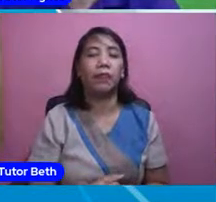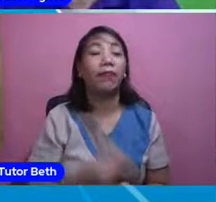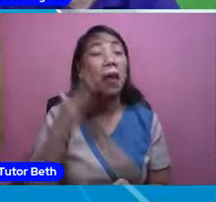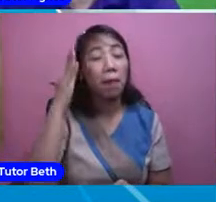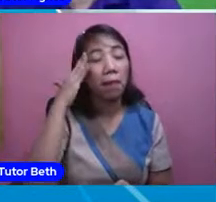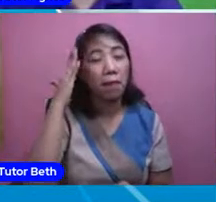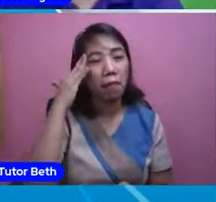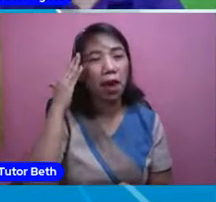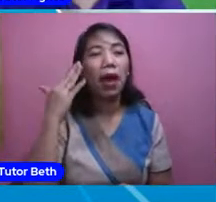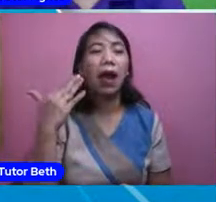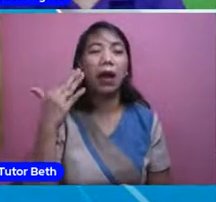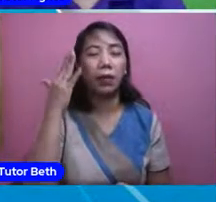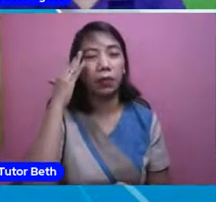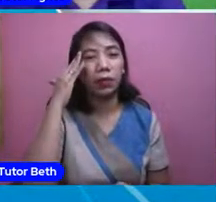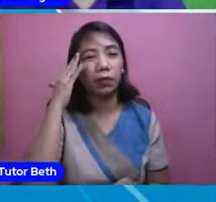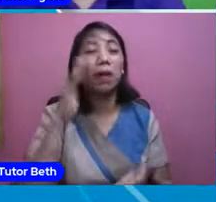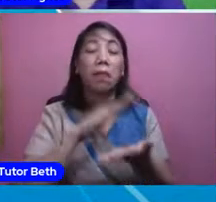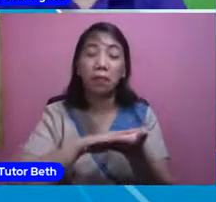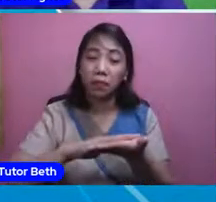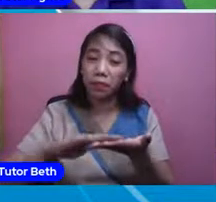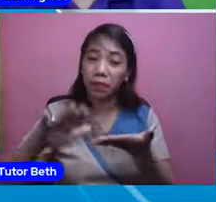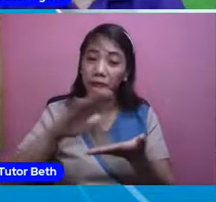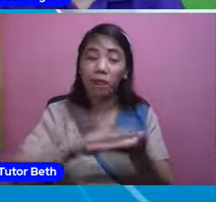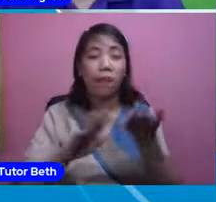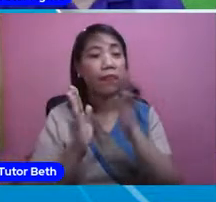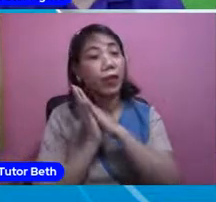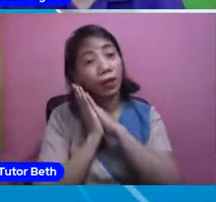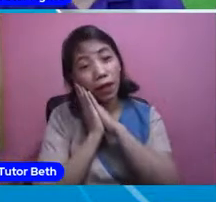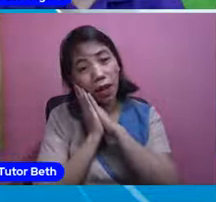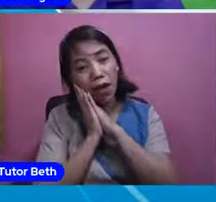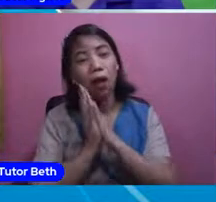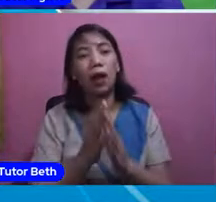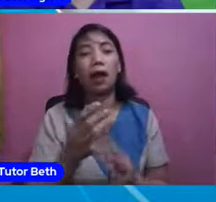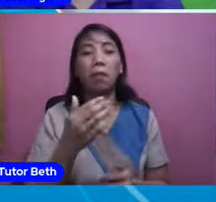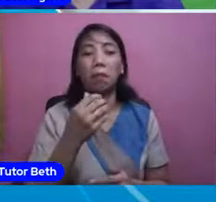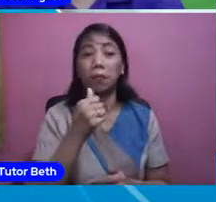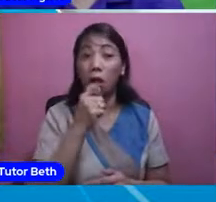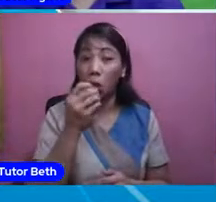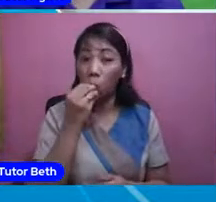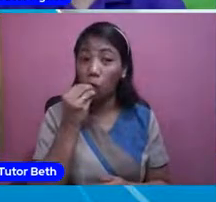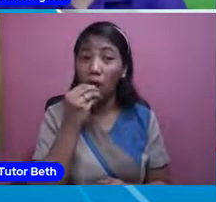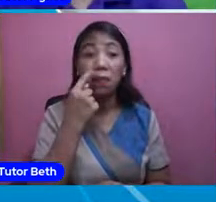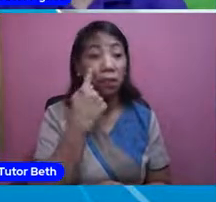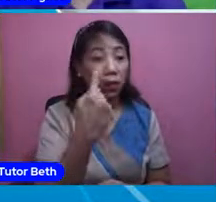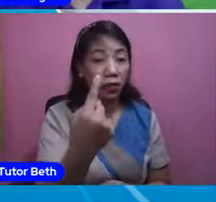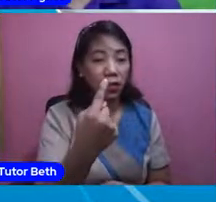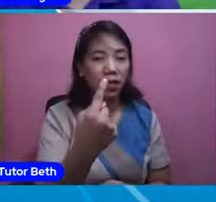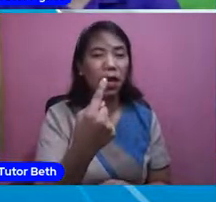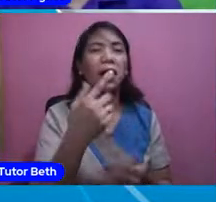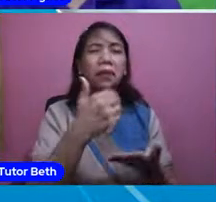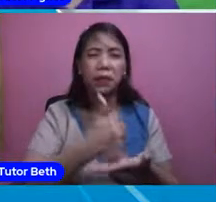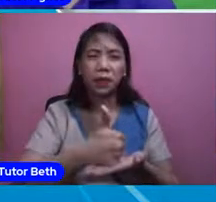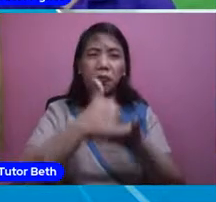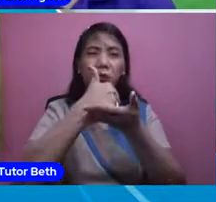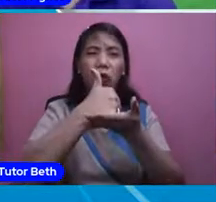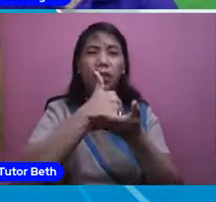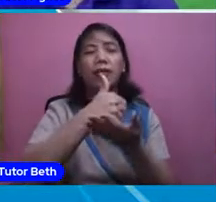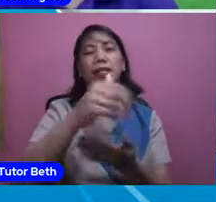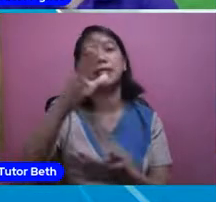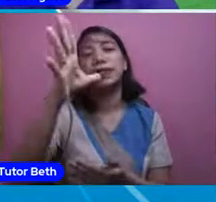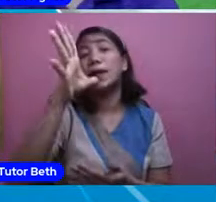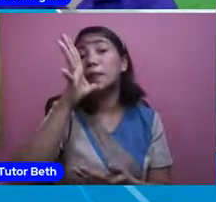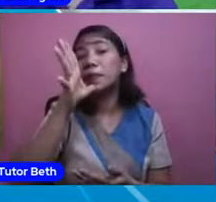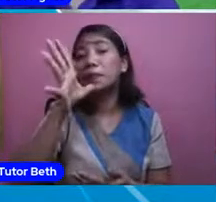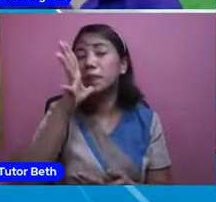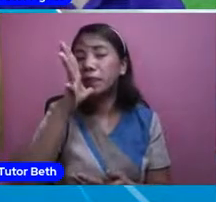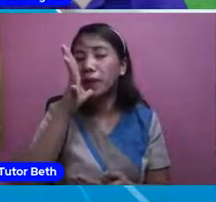kama, marunong na rin kumain mag-isa, marunong na rin tumulong sa nanay, at marunong na rin maligog